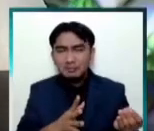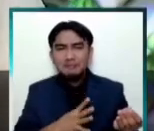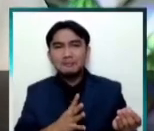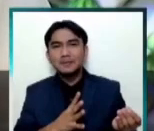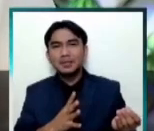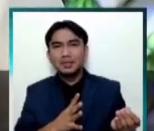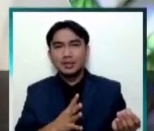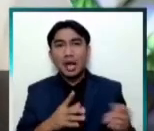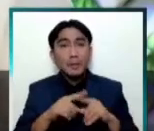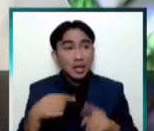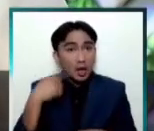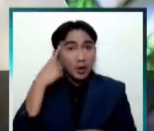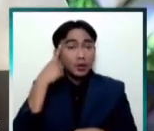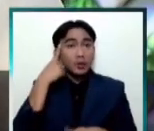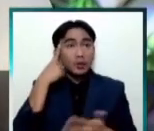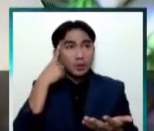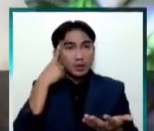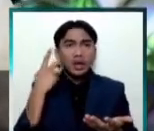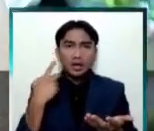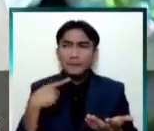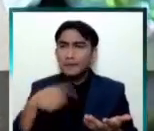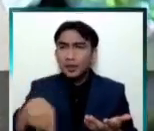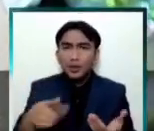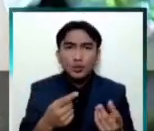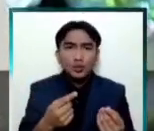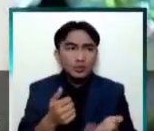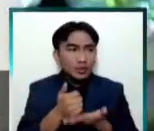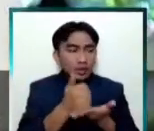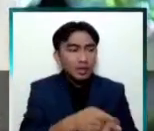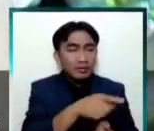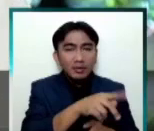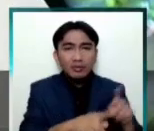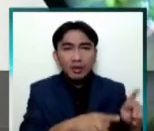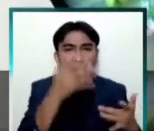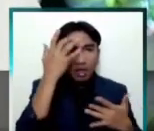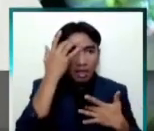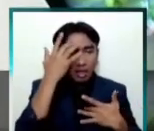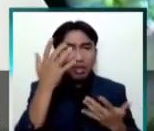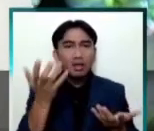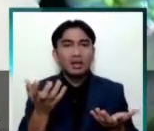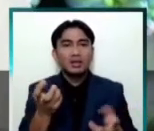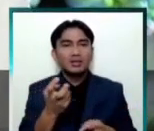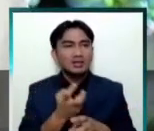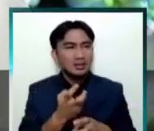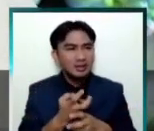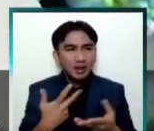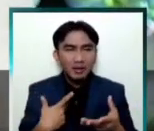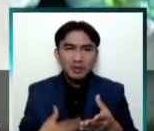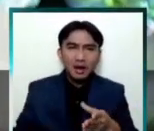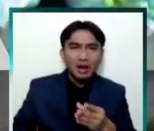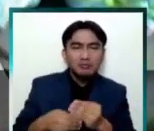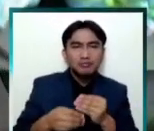palagay ko, binubuhay nyo yung may sakit eh. Mahirap lagyan ng balor, ng dolyar, ng piso